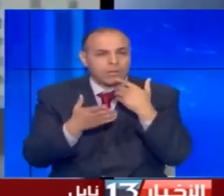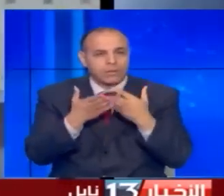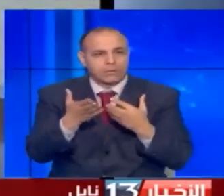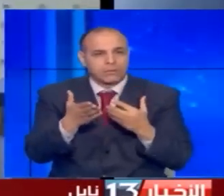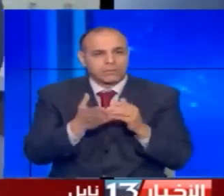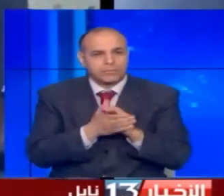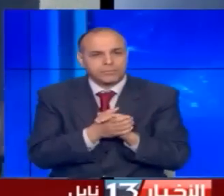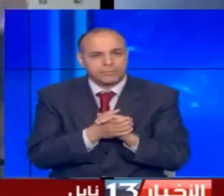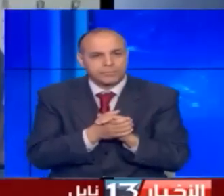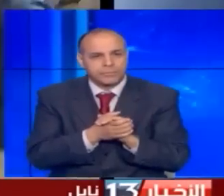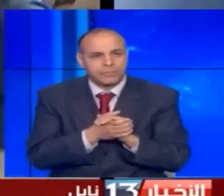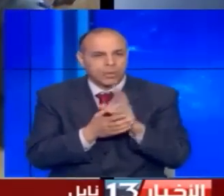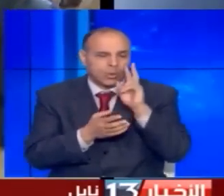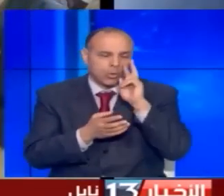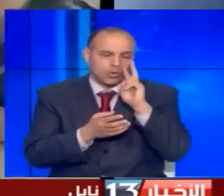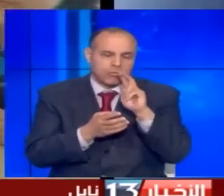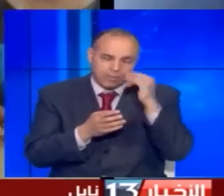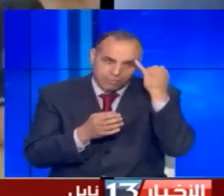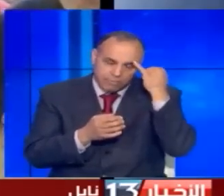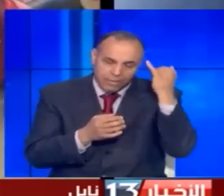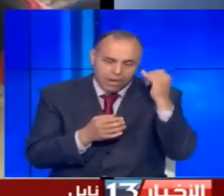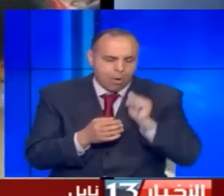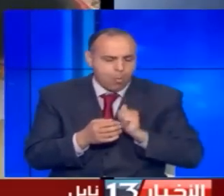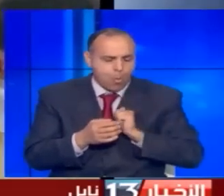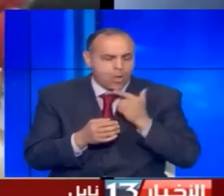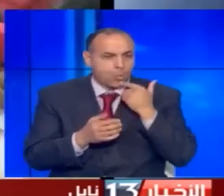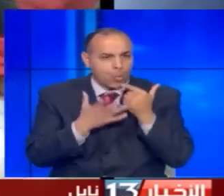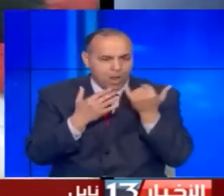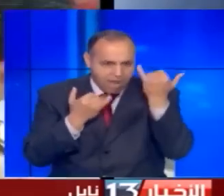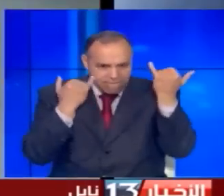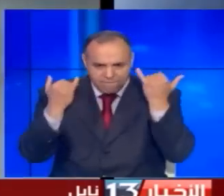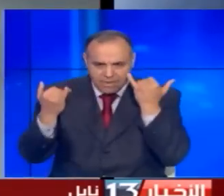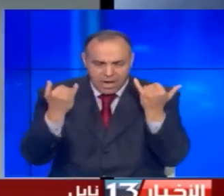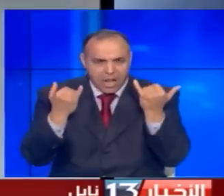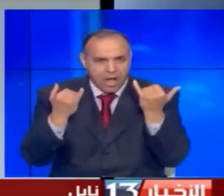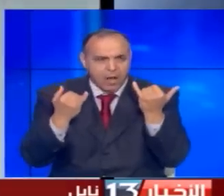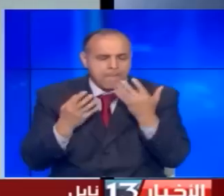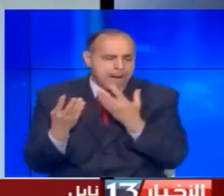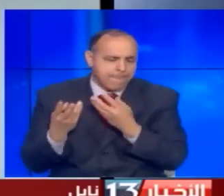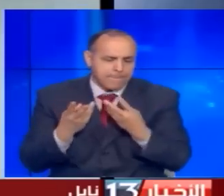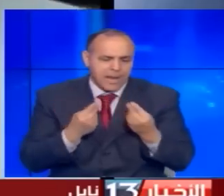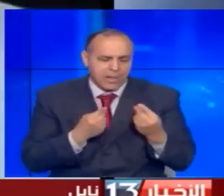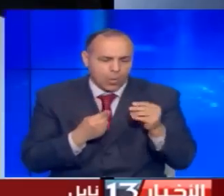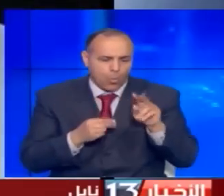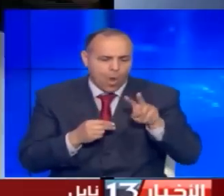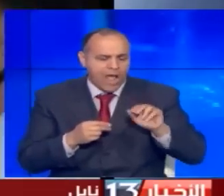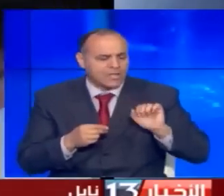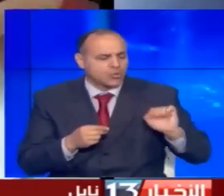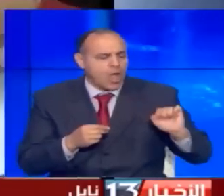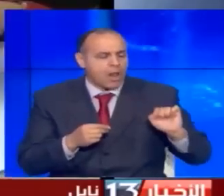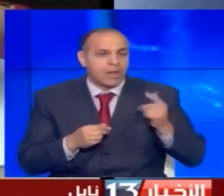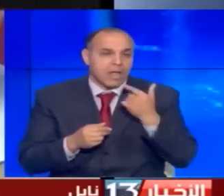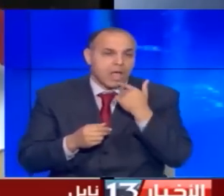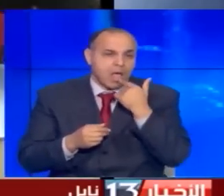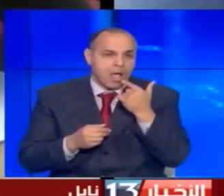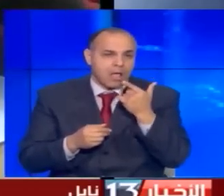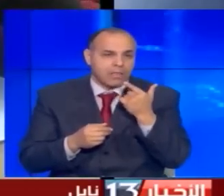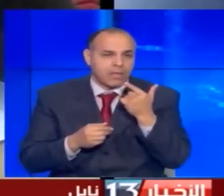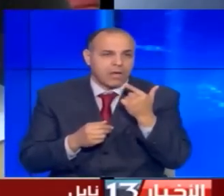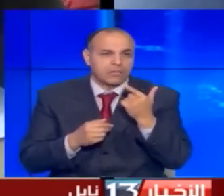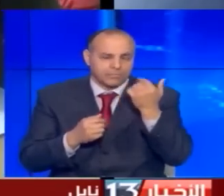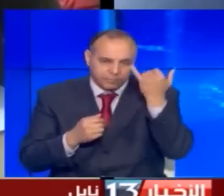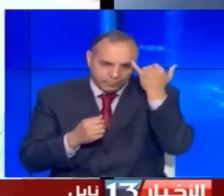عن مواهب عديدة استوحت بتلقائيتها أفكارها من المحيط البيئي والواقع الاجتماعي، فبدت